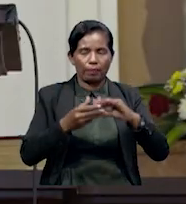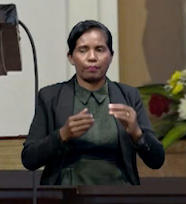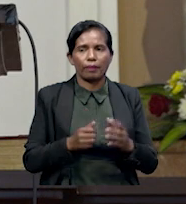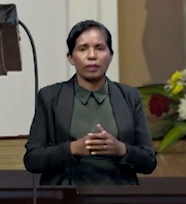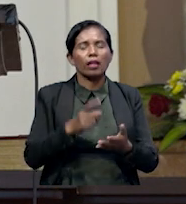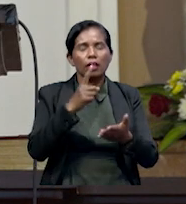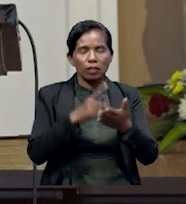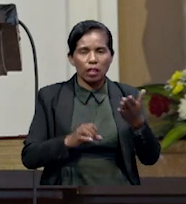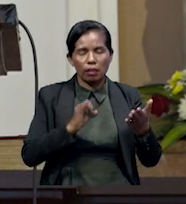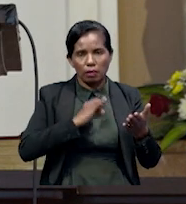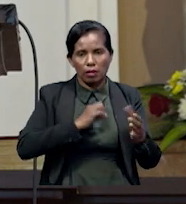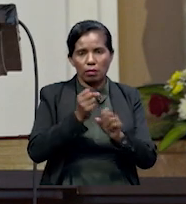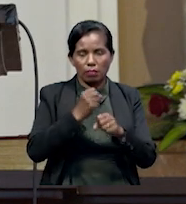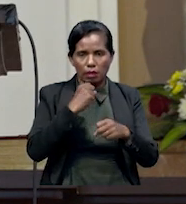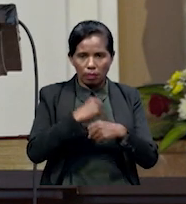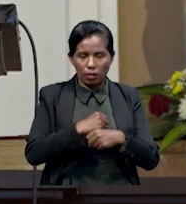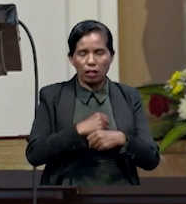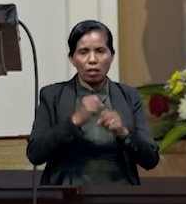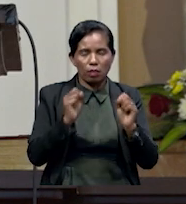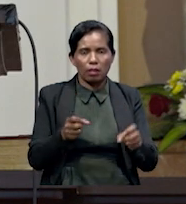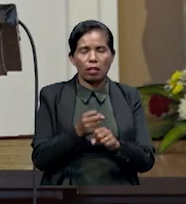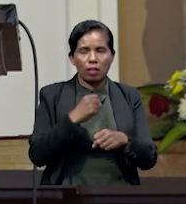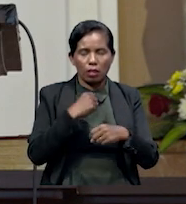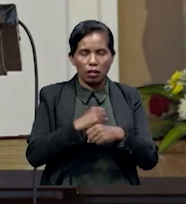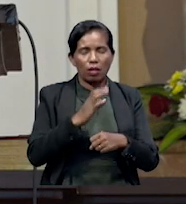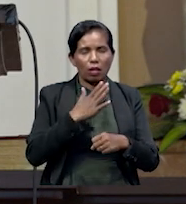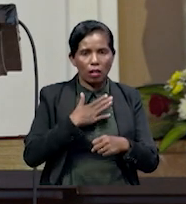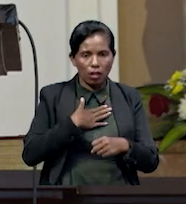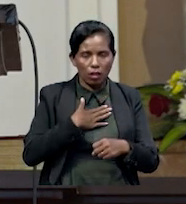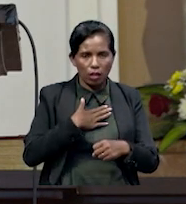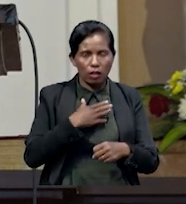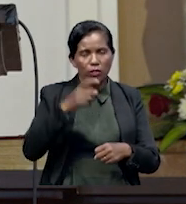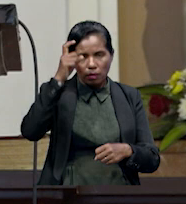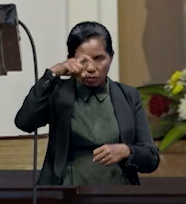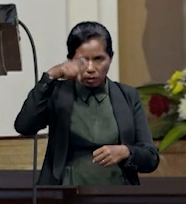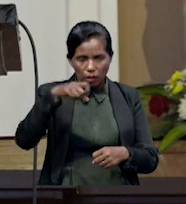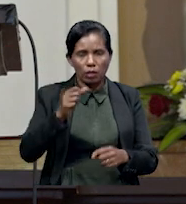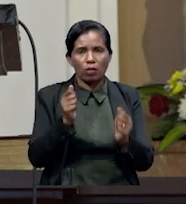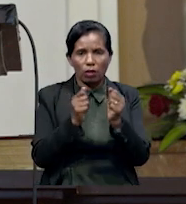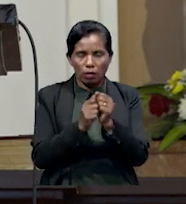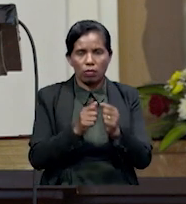Saida makau bele halo ho hau nia gesto ho hau nia matenek ho